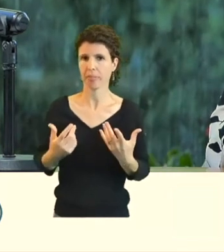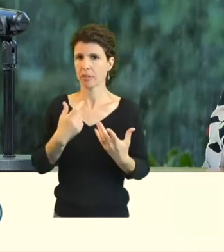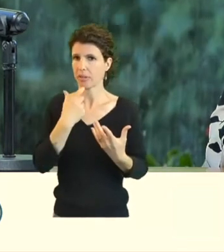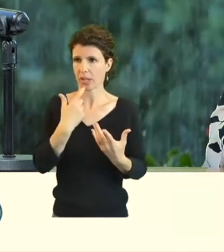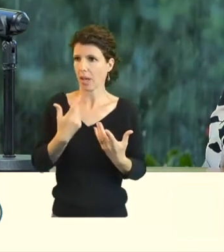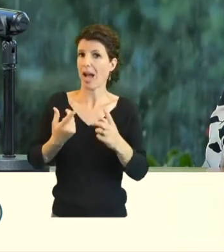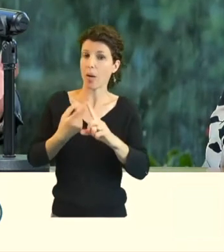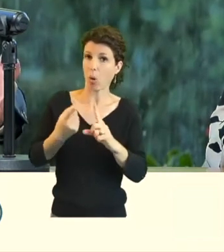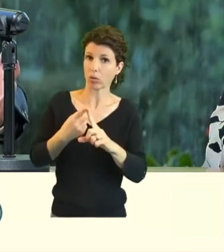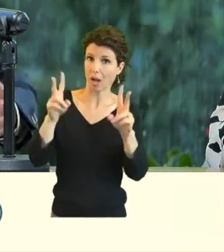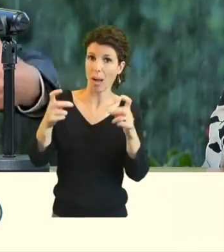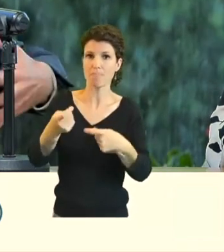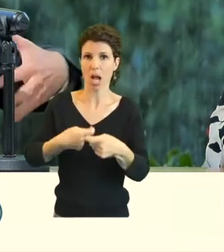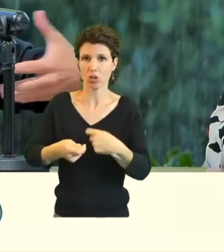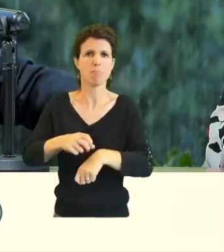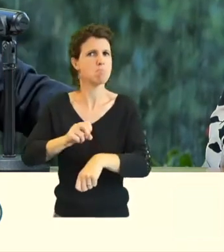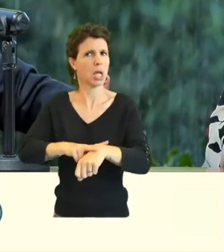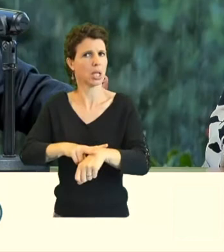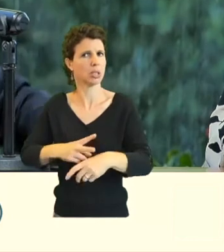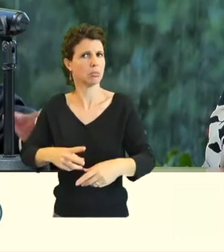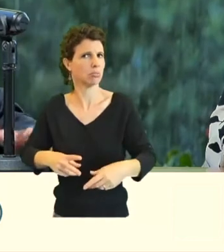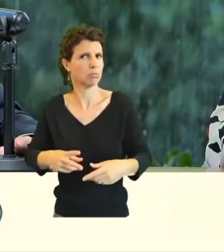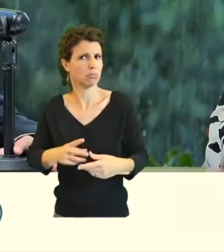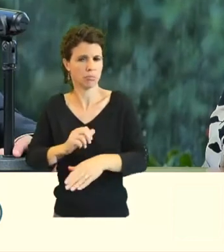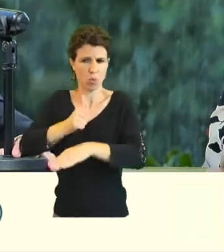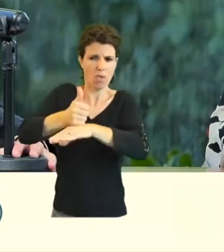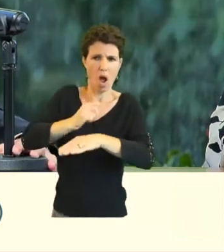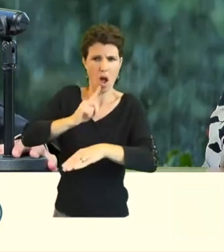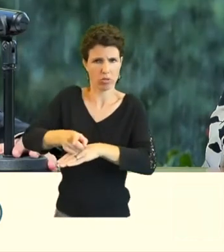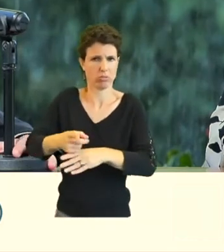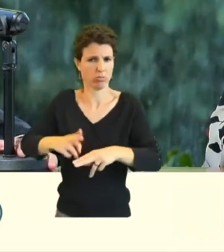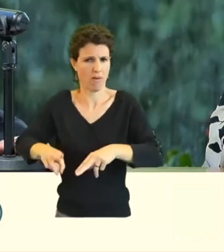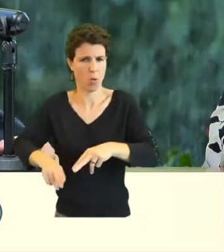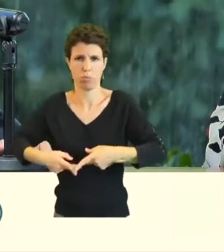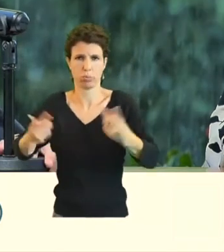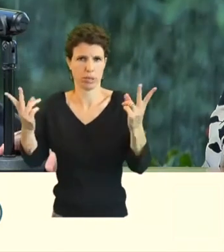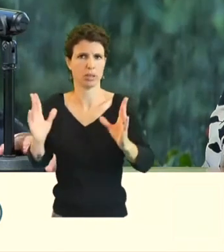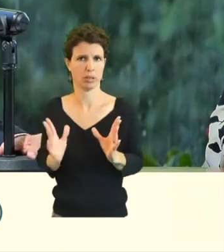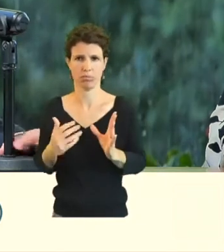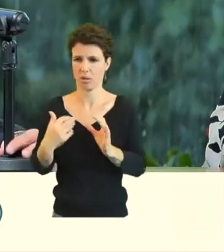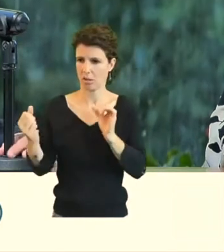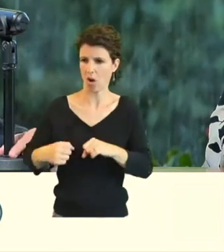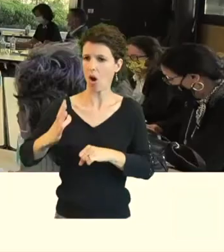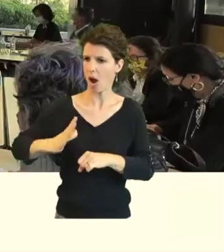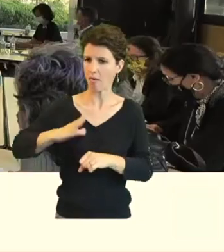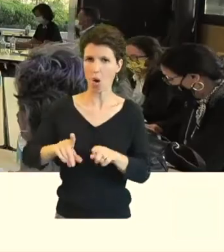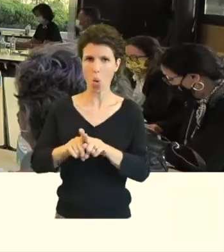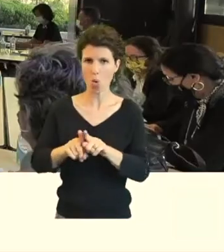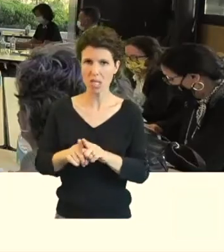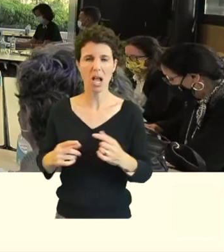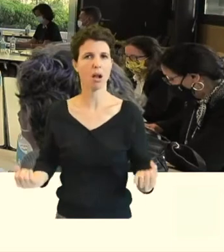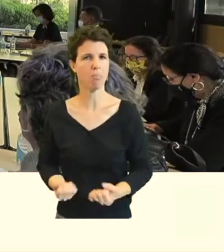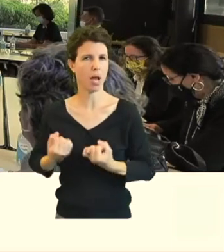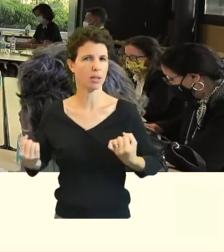publique. Je n'ai pas d'état d'âme sur la question. Donc, on était tous d'accord, d'ailleurs, je crois, pendant la campagne électorale, pour que